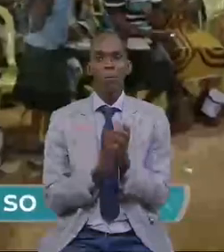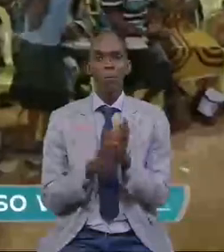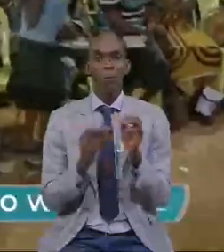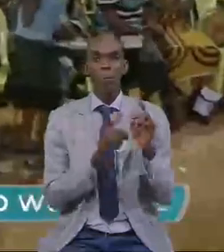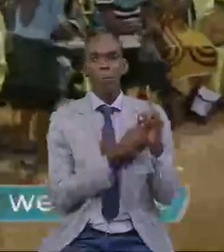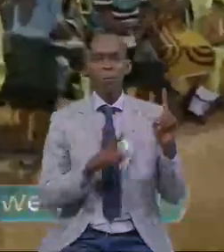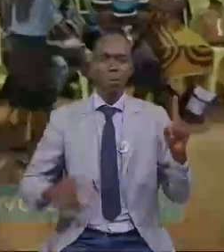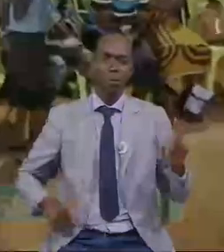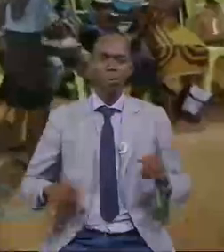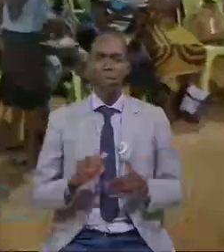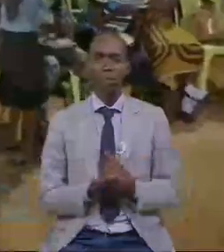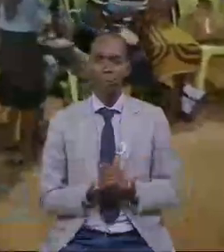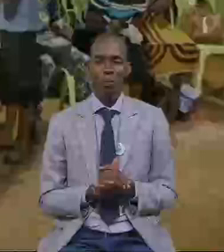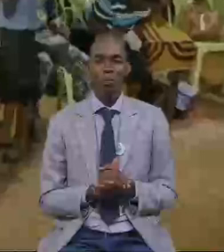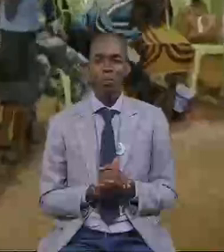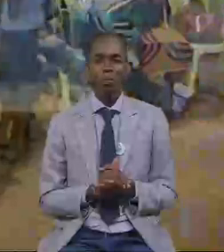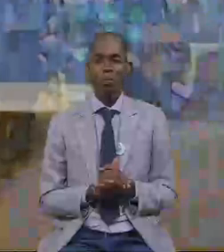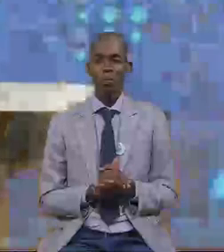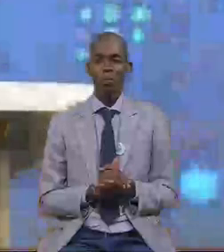Gloire à Dieu.